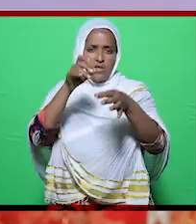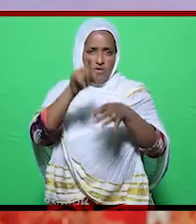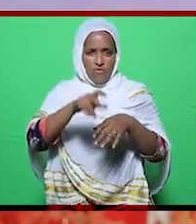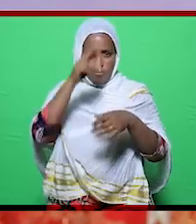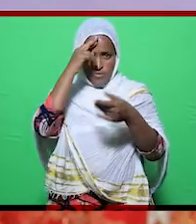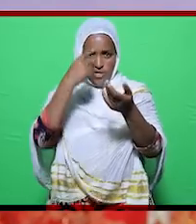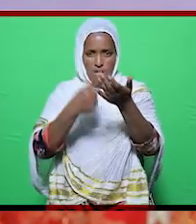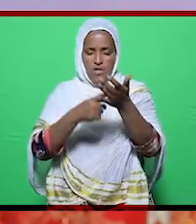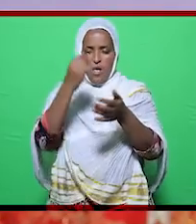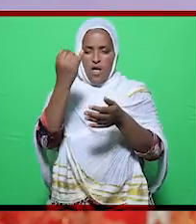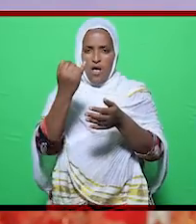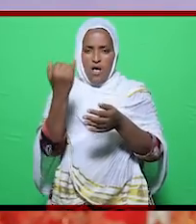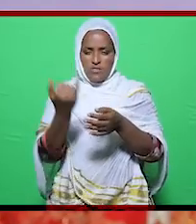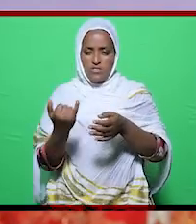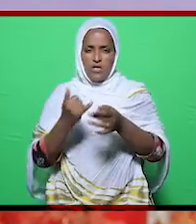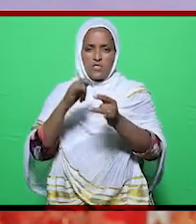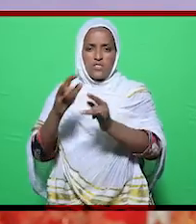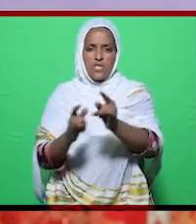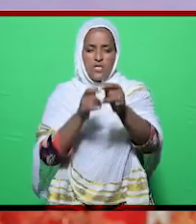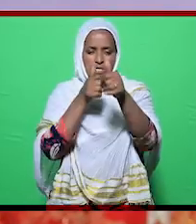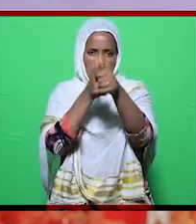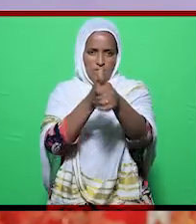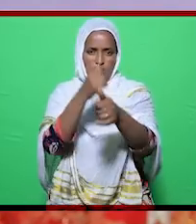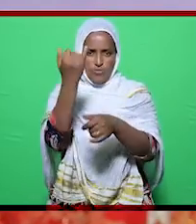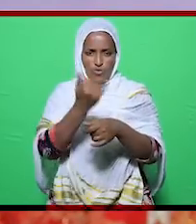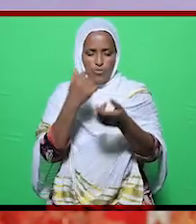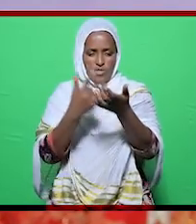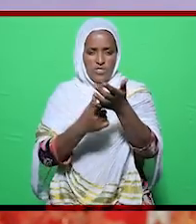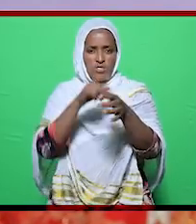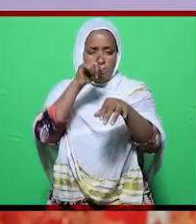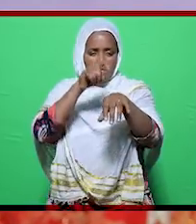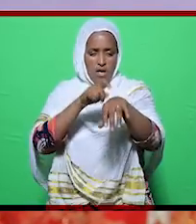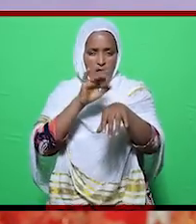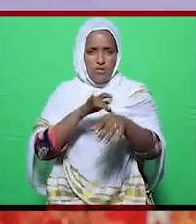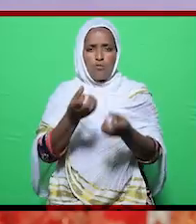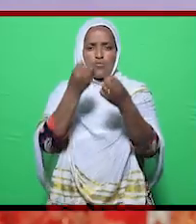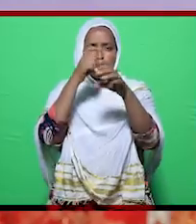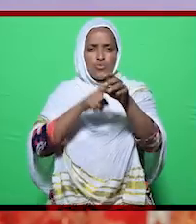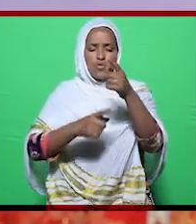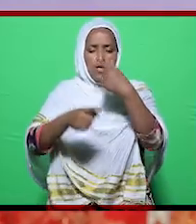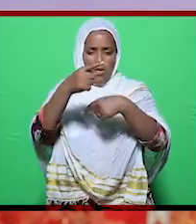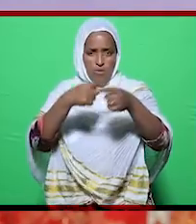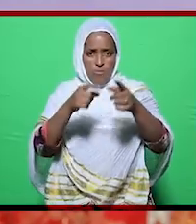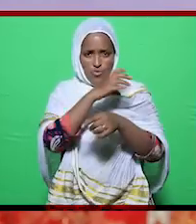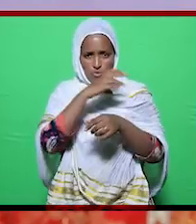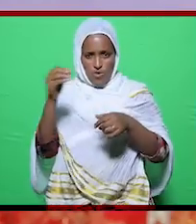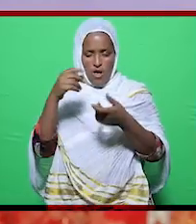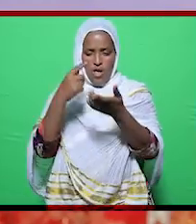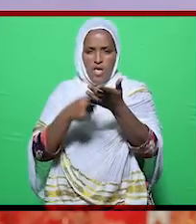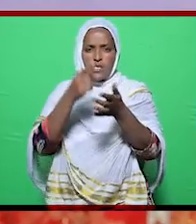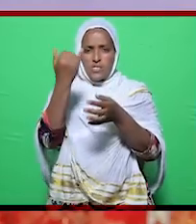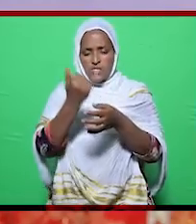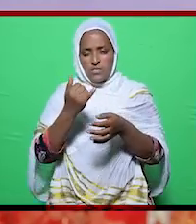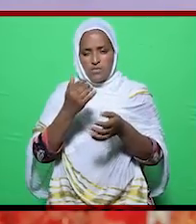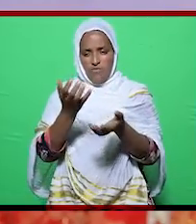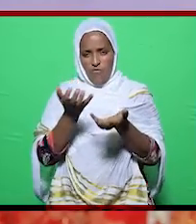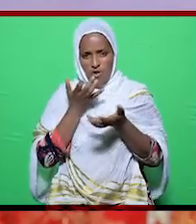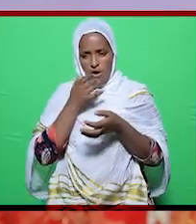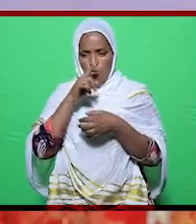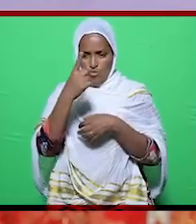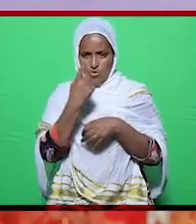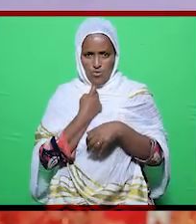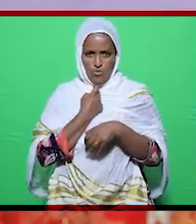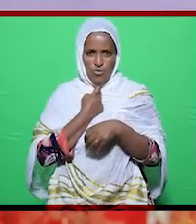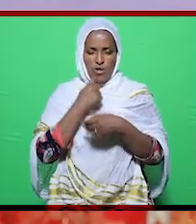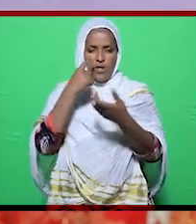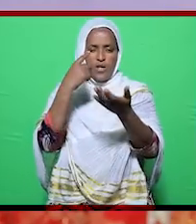ማስጠበቅ ስላለብን እንዲሁም ደግሞ ለቀጣይ ትውልድ ማስተላለፍ ስላለብን ያንን ያሳሳል ዘይቤ ተከትለን ነው ምንስለው በዚህ በምንስልበት ሰዓት